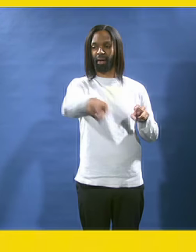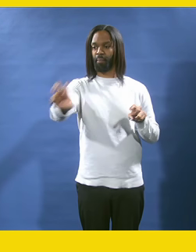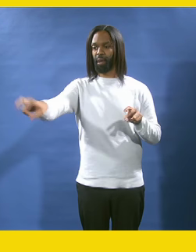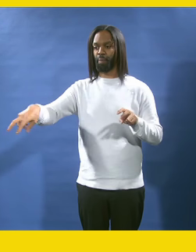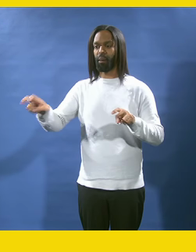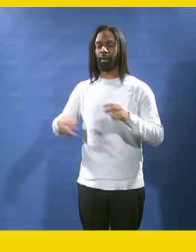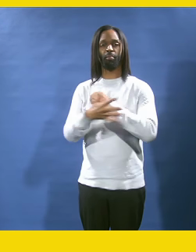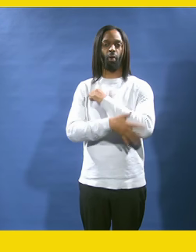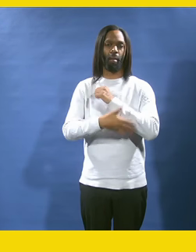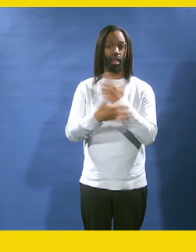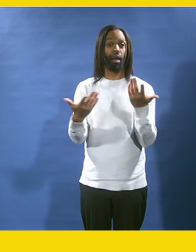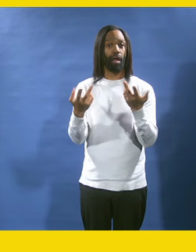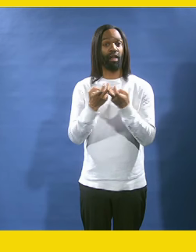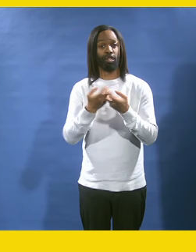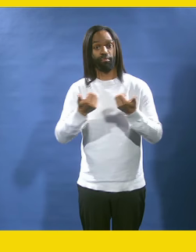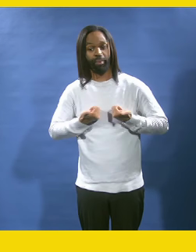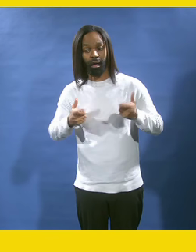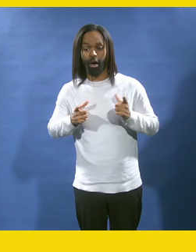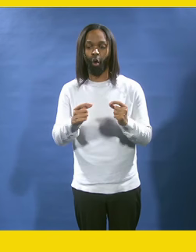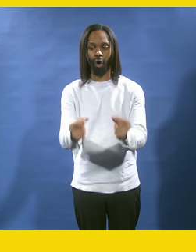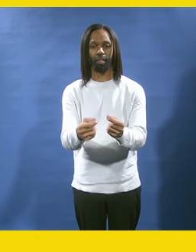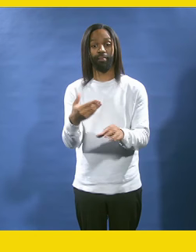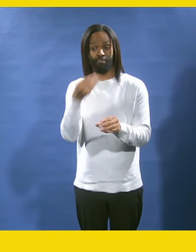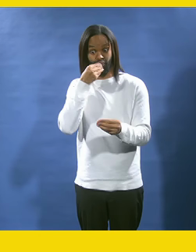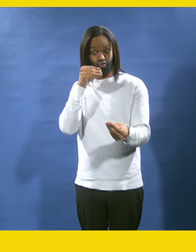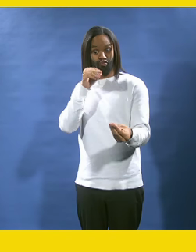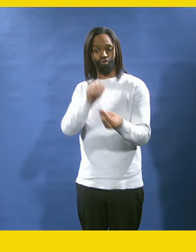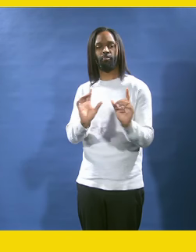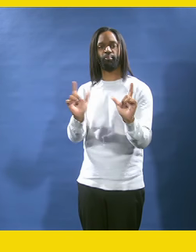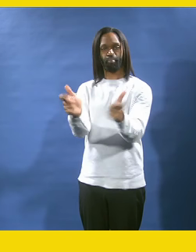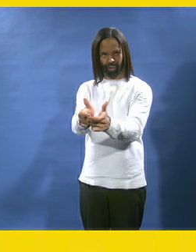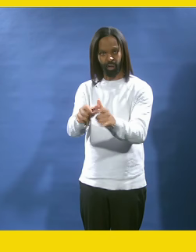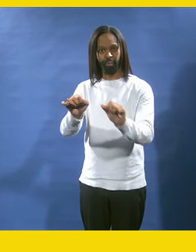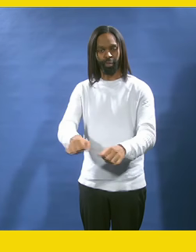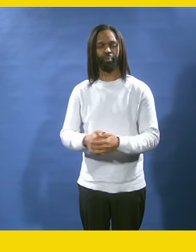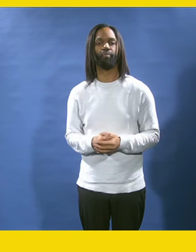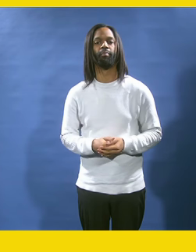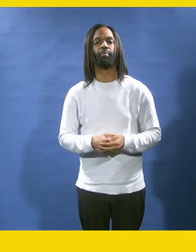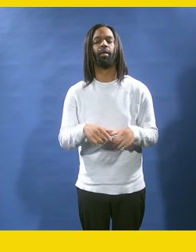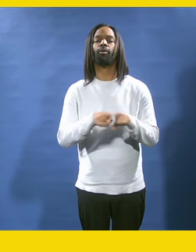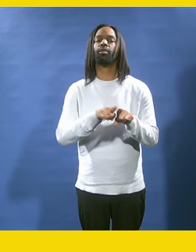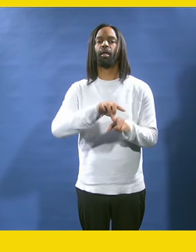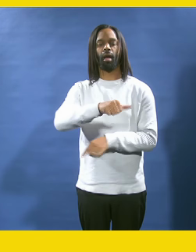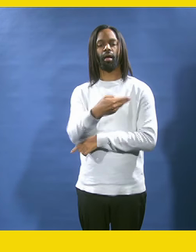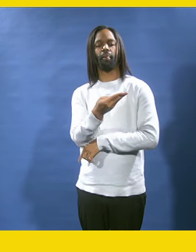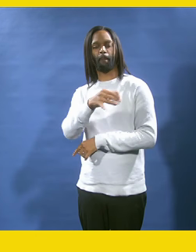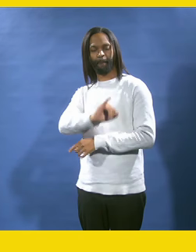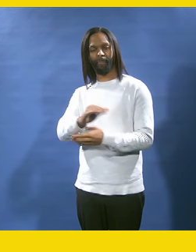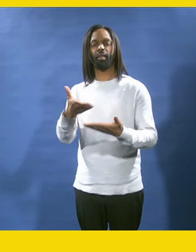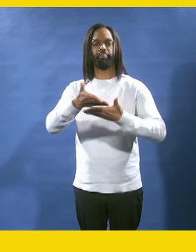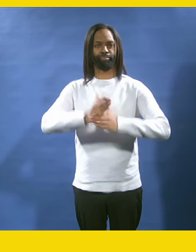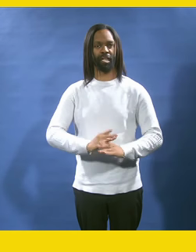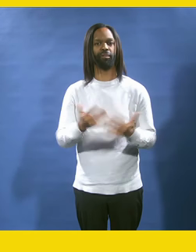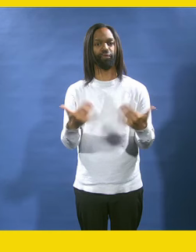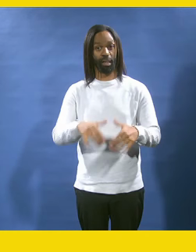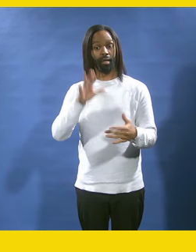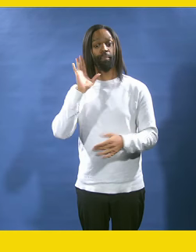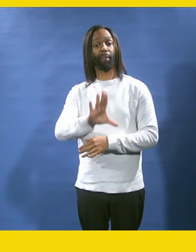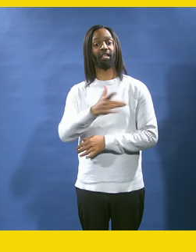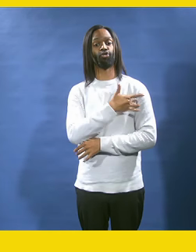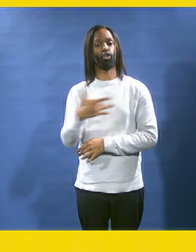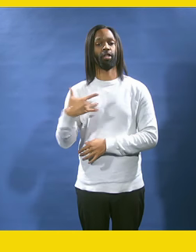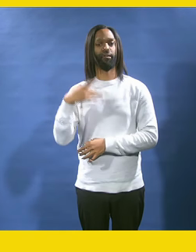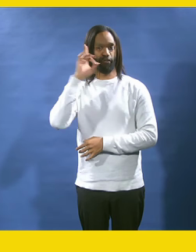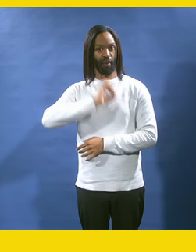cancers du sein notamment. Nous avons également mis en place un AMI qui est dédié à la santé des femmes, où nous abordons justement les